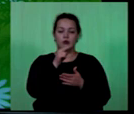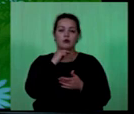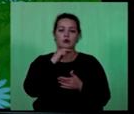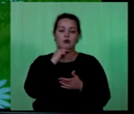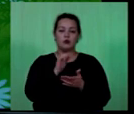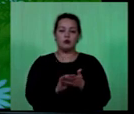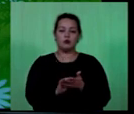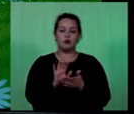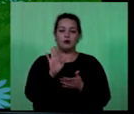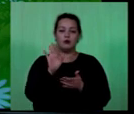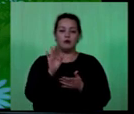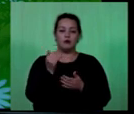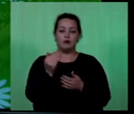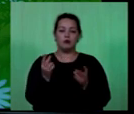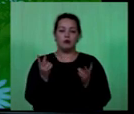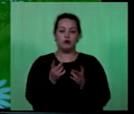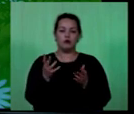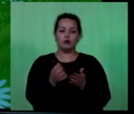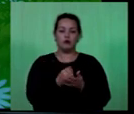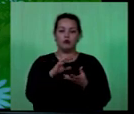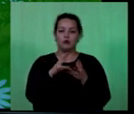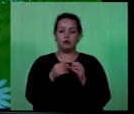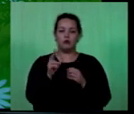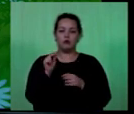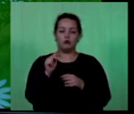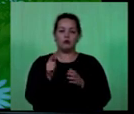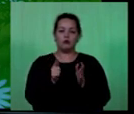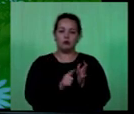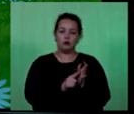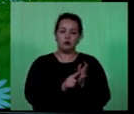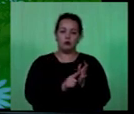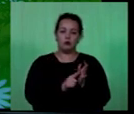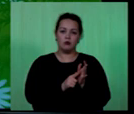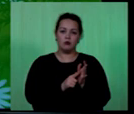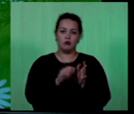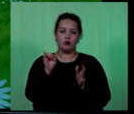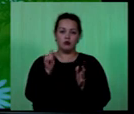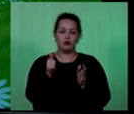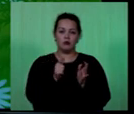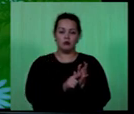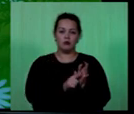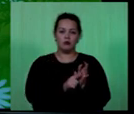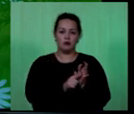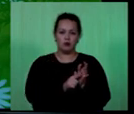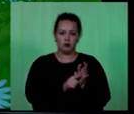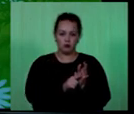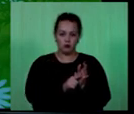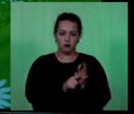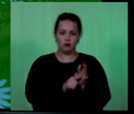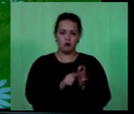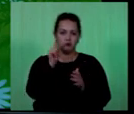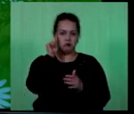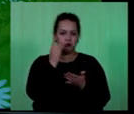вам нужно найти произведение чисел 7-ю 7 бегать олесь и